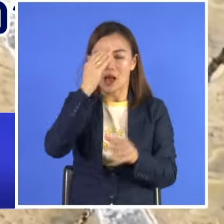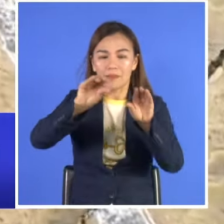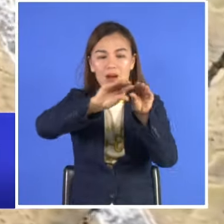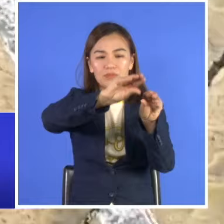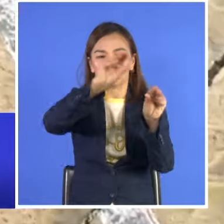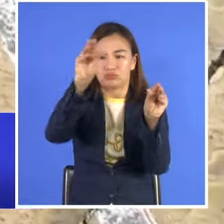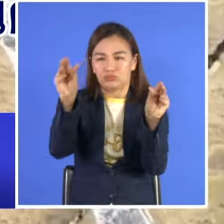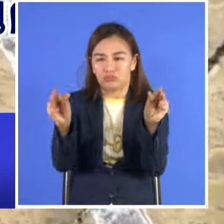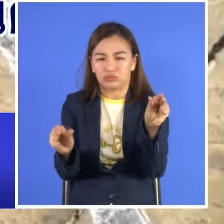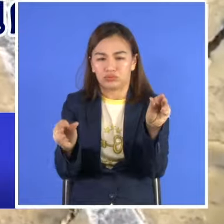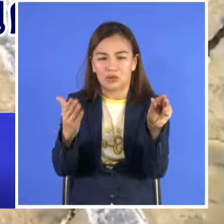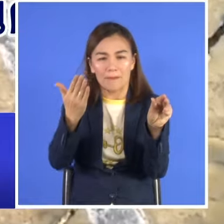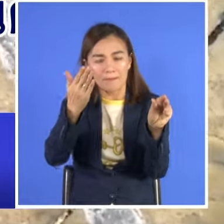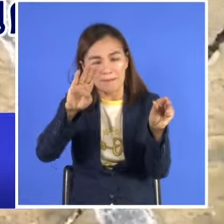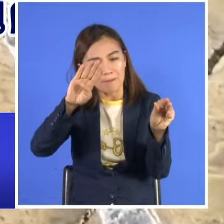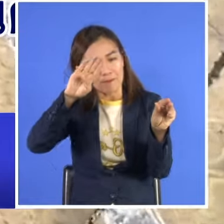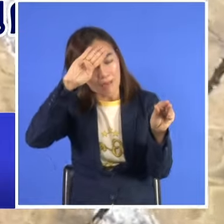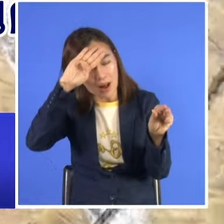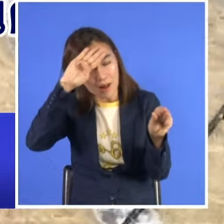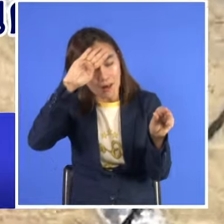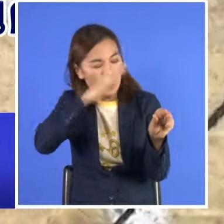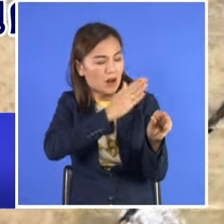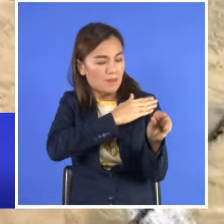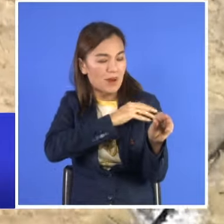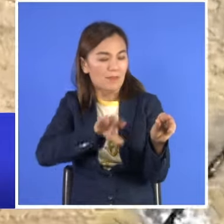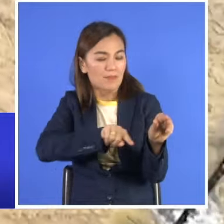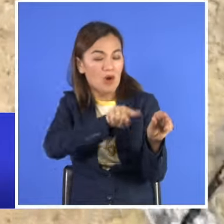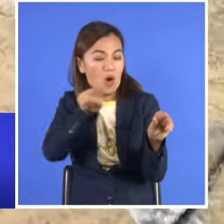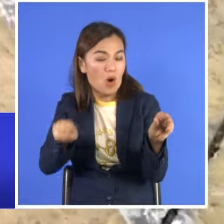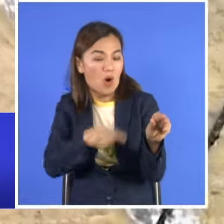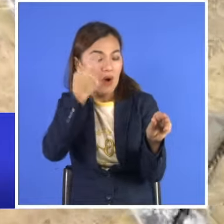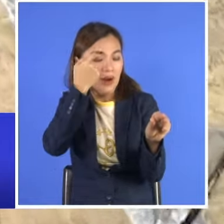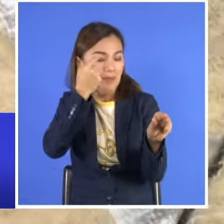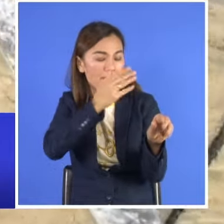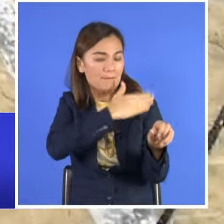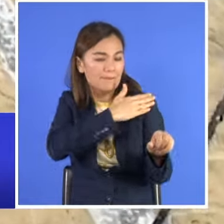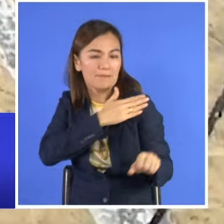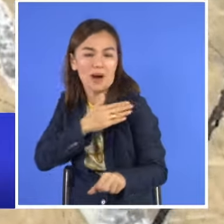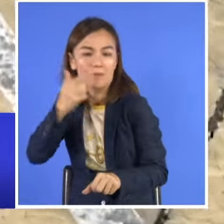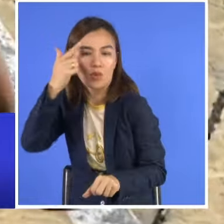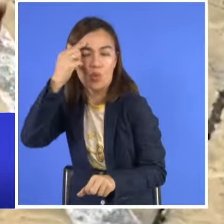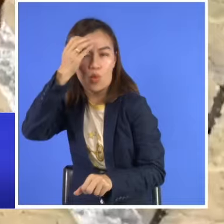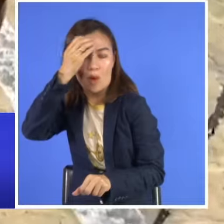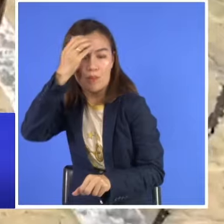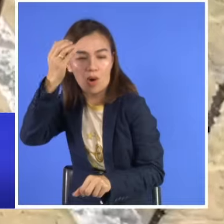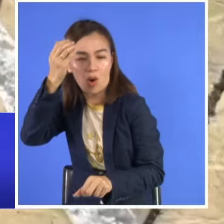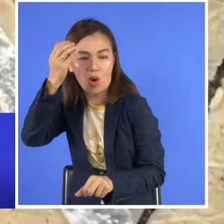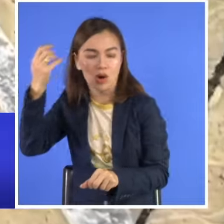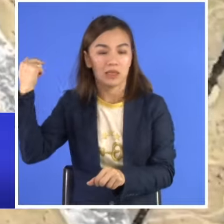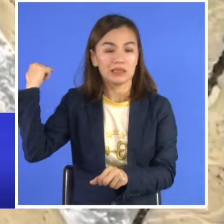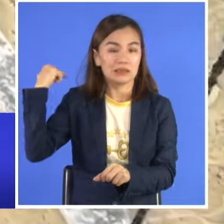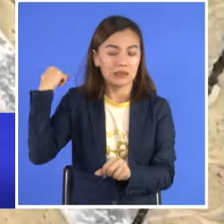รถลายผมไปกระแทกกับล้อรถยนต์หัวผมโนเสื้อผมมีแต่ร